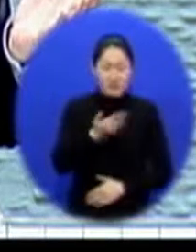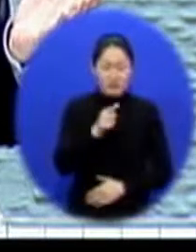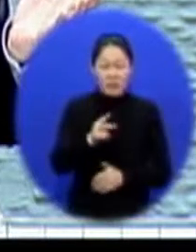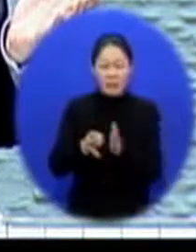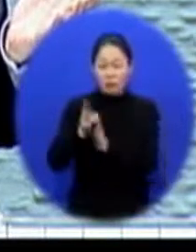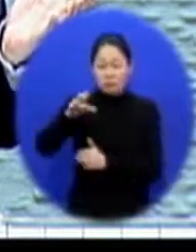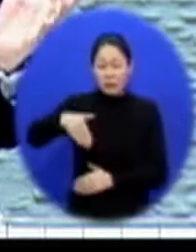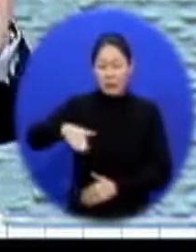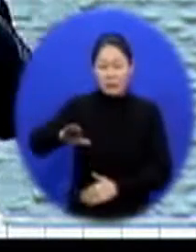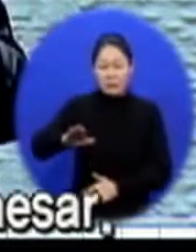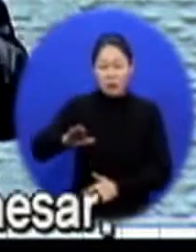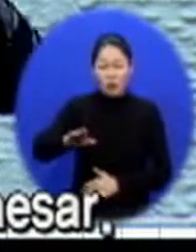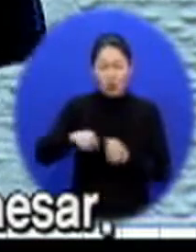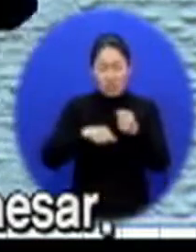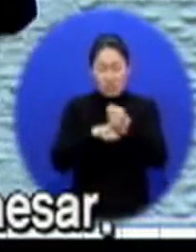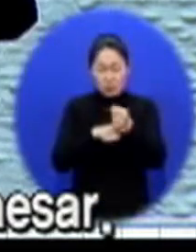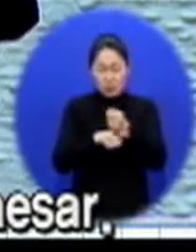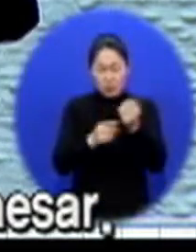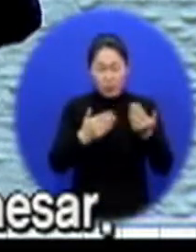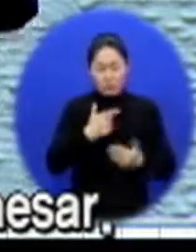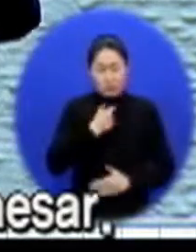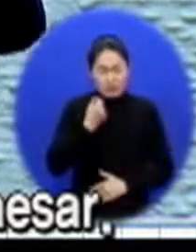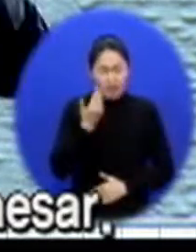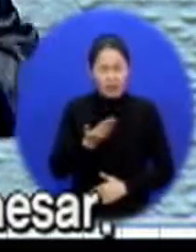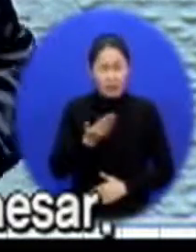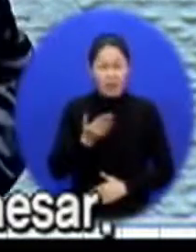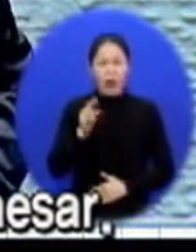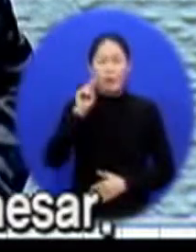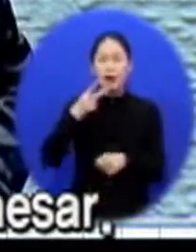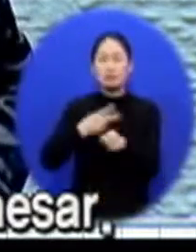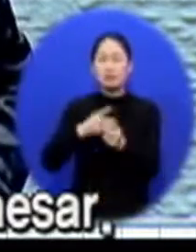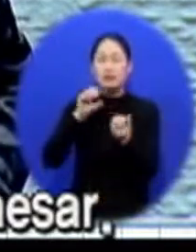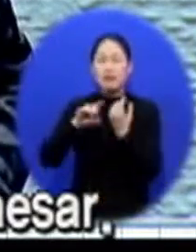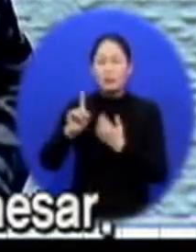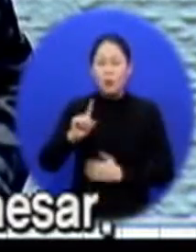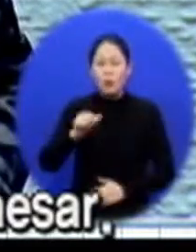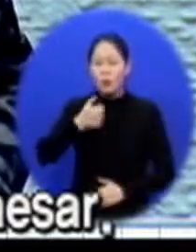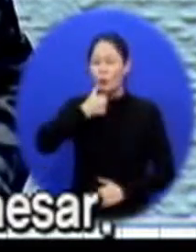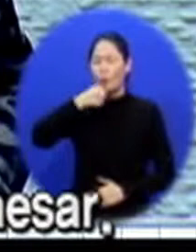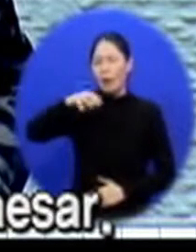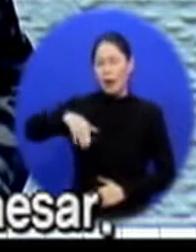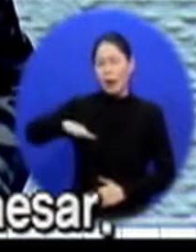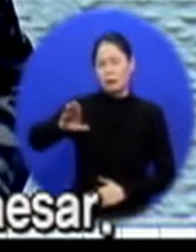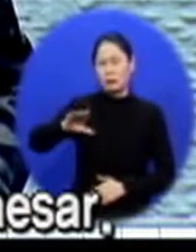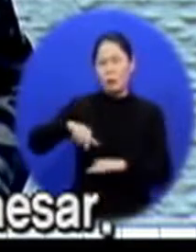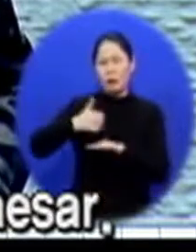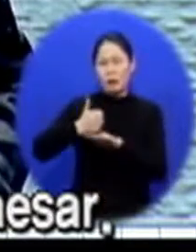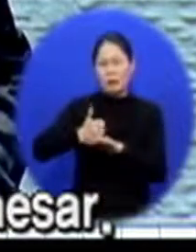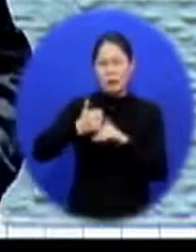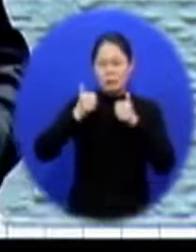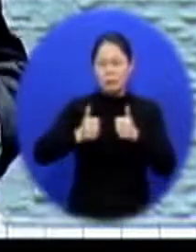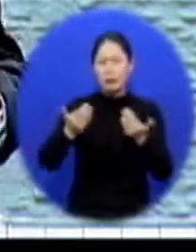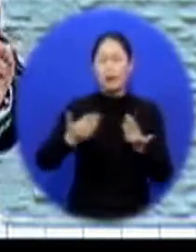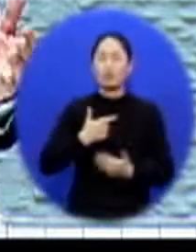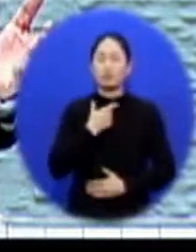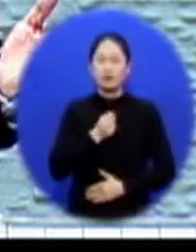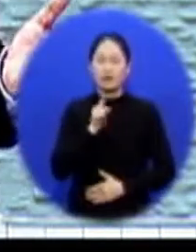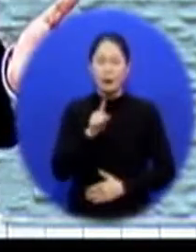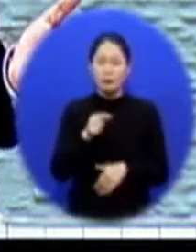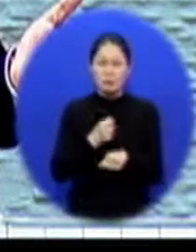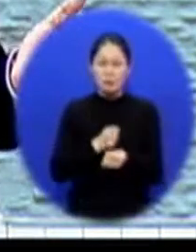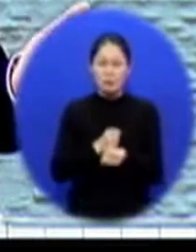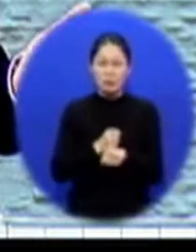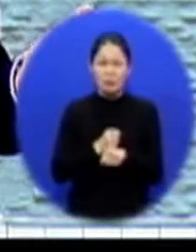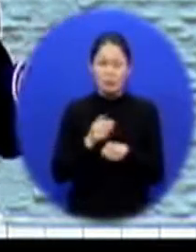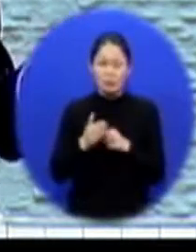했더니 자기는 가이사에게 로마에 가서 재판을 밖엔 노 라고 했습니다 배수도 로서는